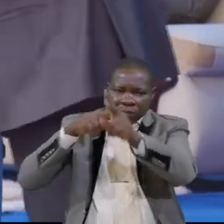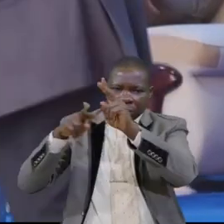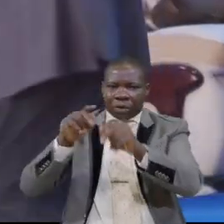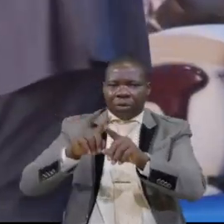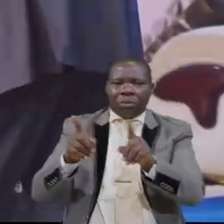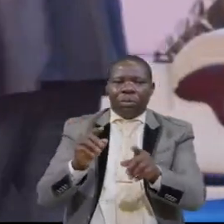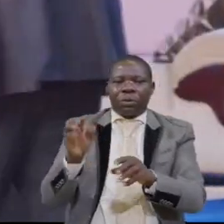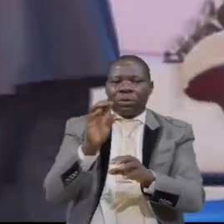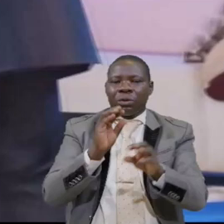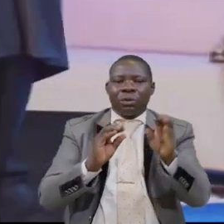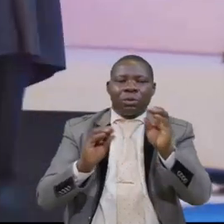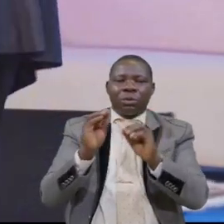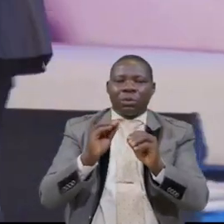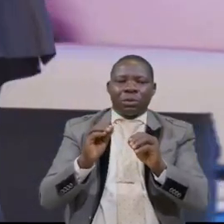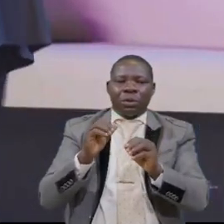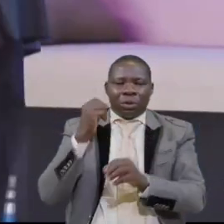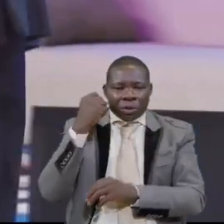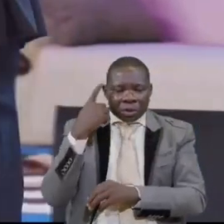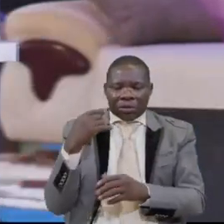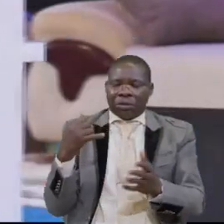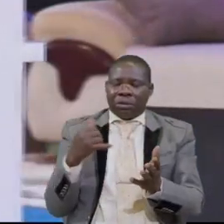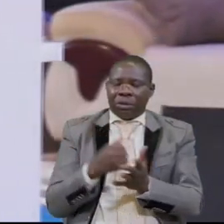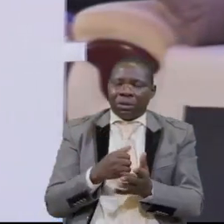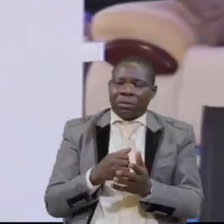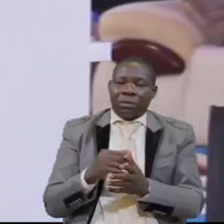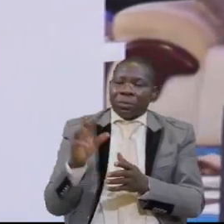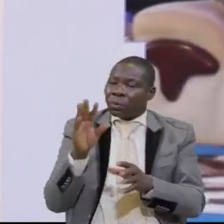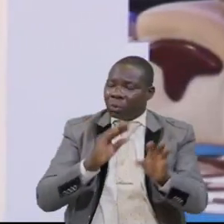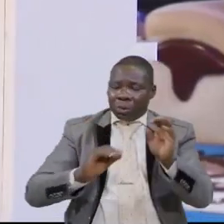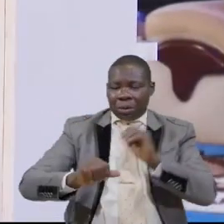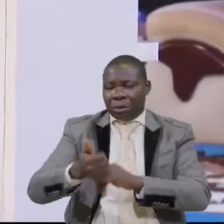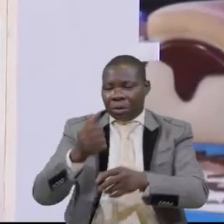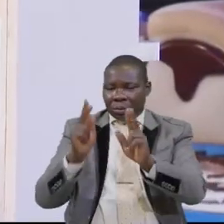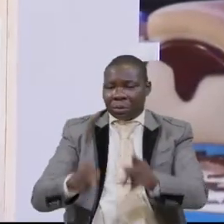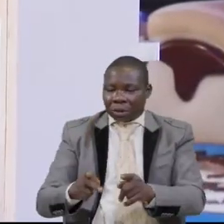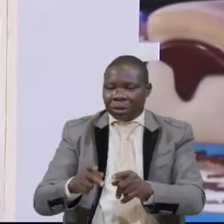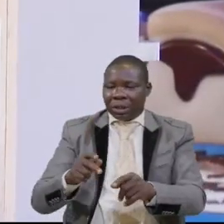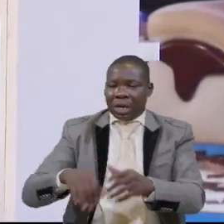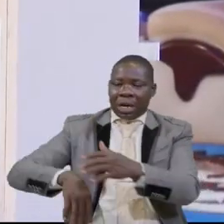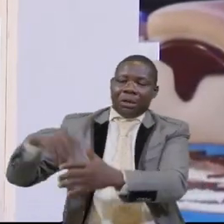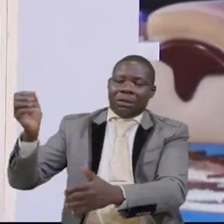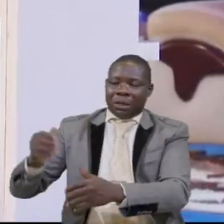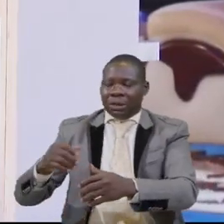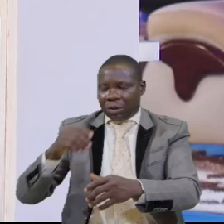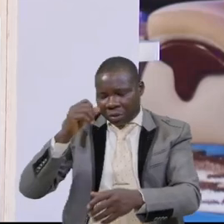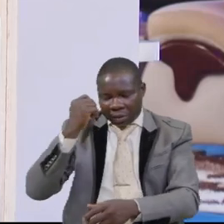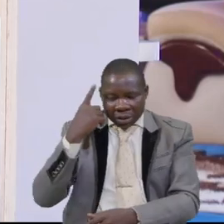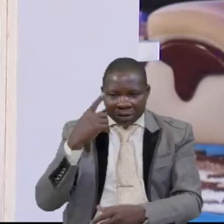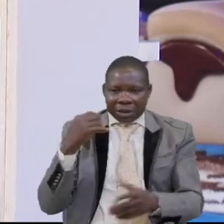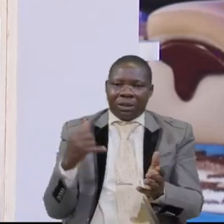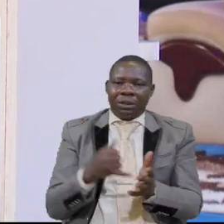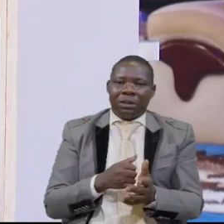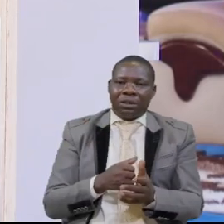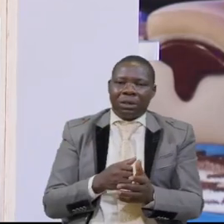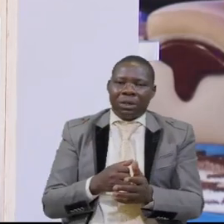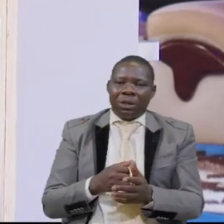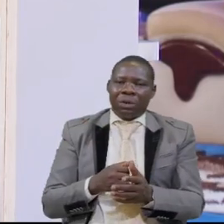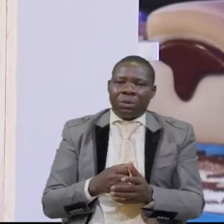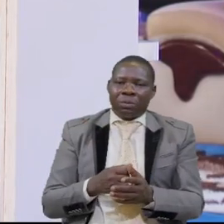connaissance les gens mené leur vie normalement personne l'a comprend qu'est-ce que nous apprenons de Daniel ici